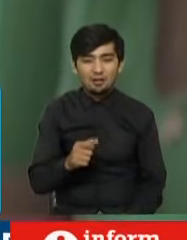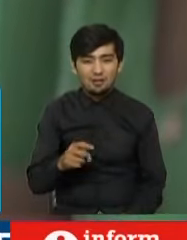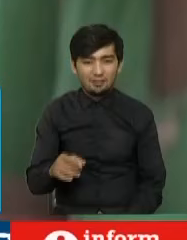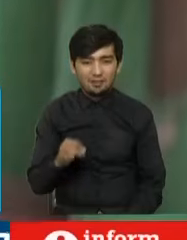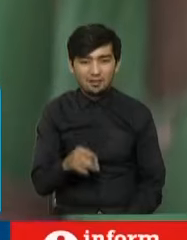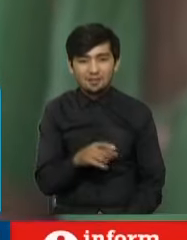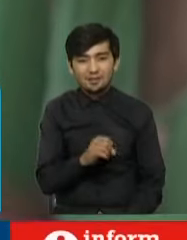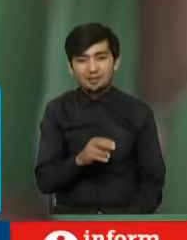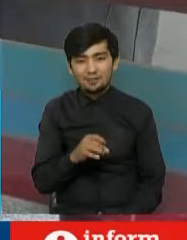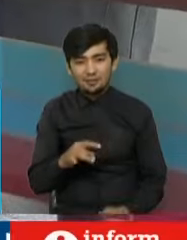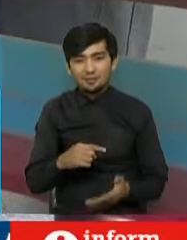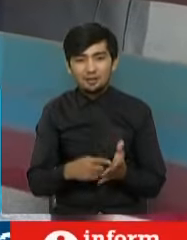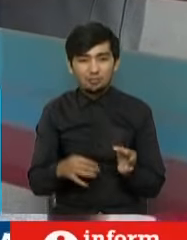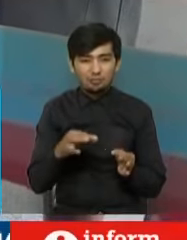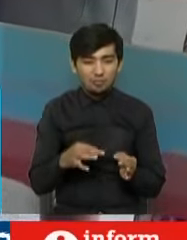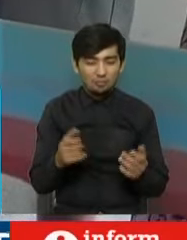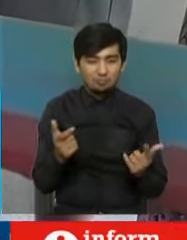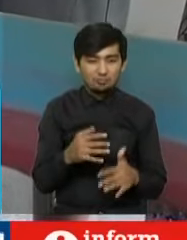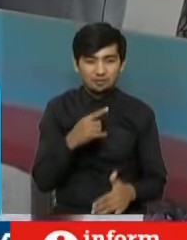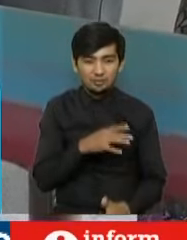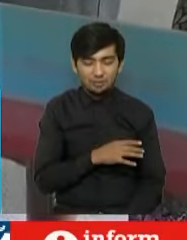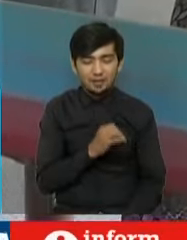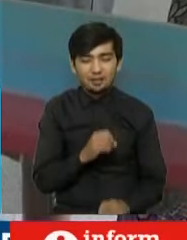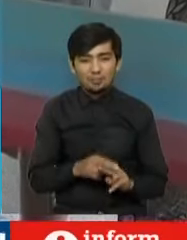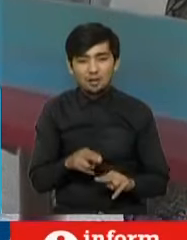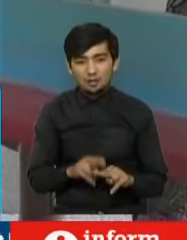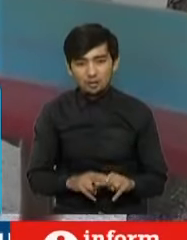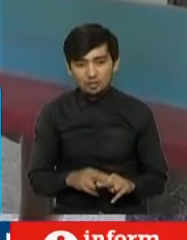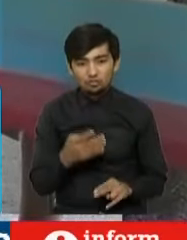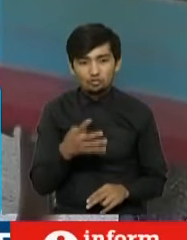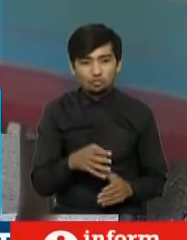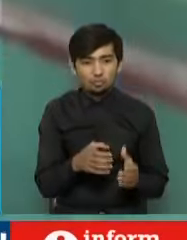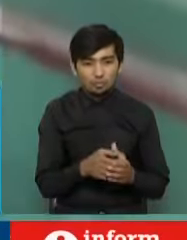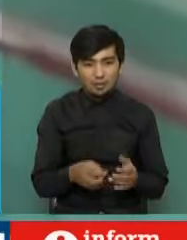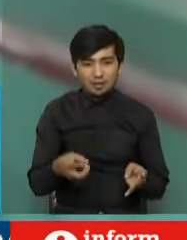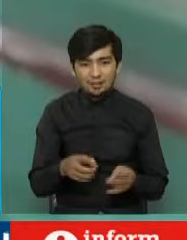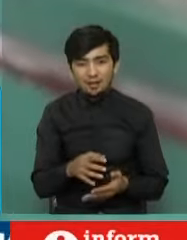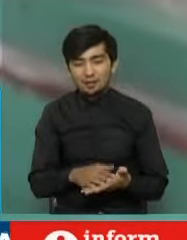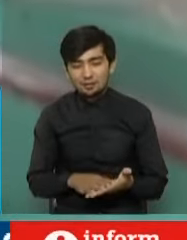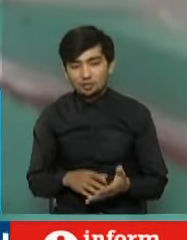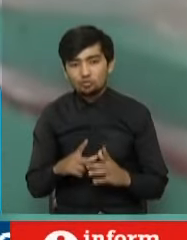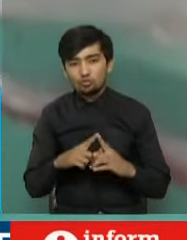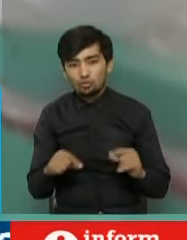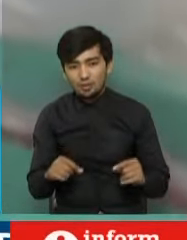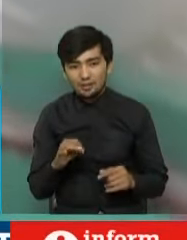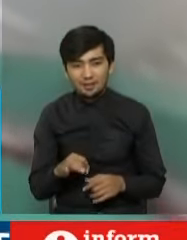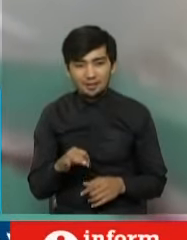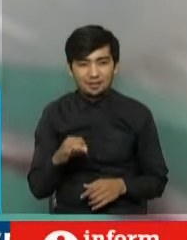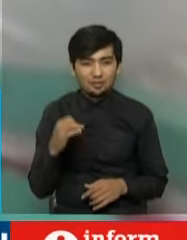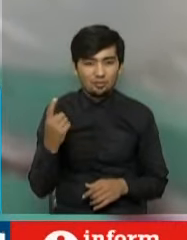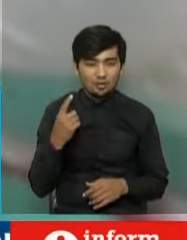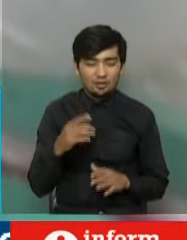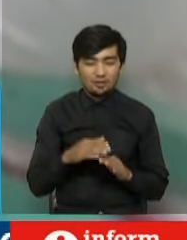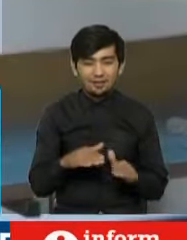оның санитарлық талапқа сай келмейтінін айтып отыр. Сондықтан 4 топты ғана қалдырып, қалғанын мектеп пен жекеменшік мектепке